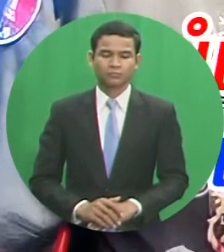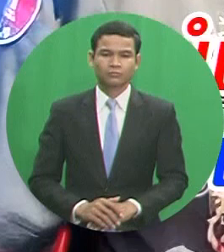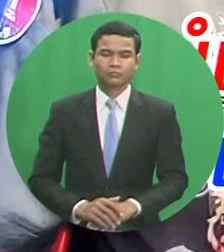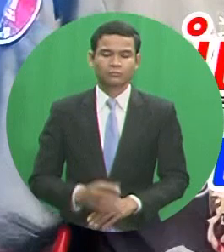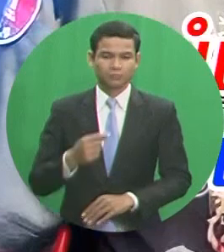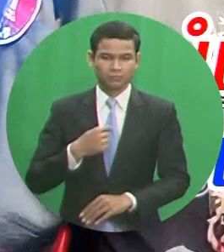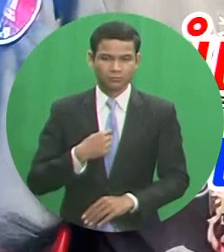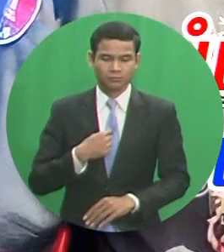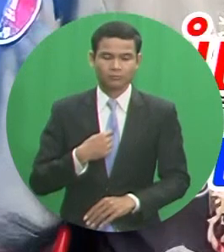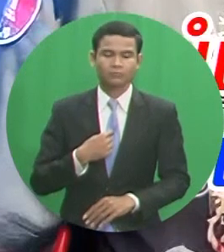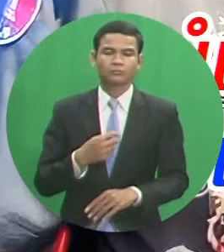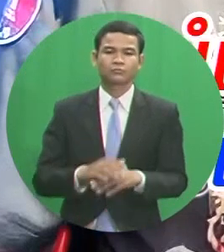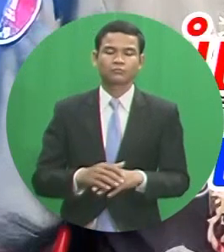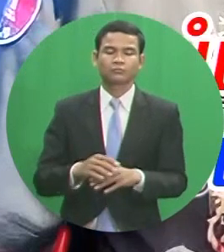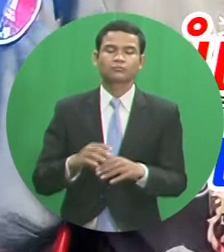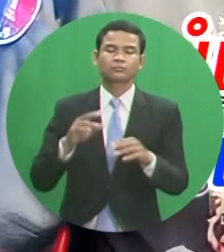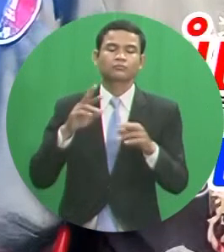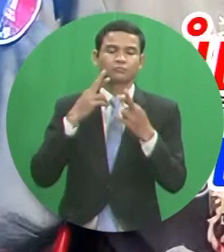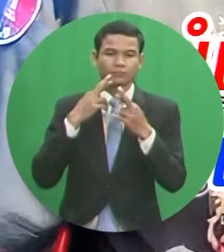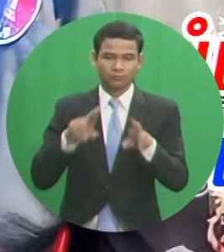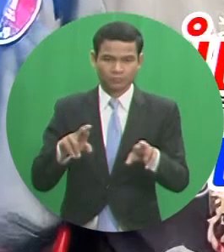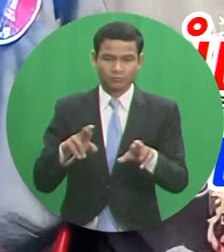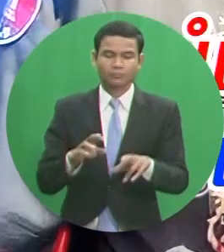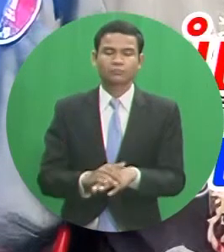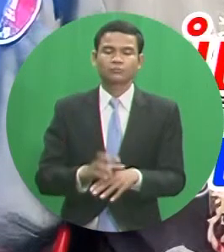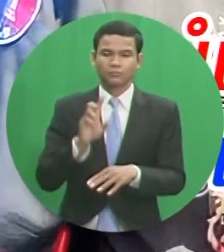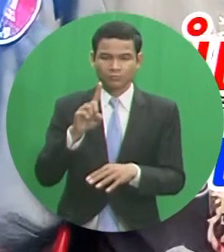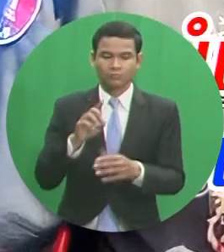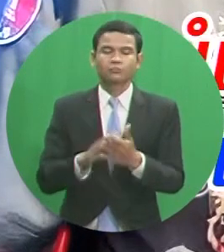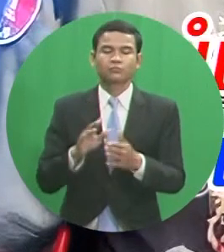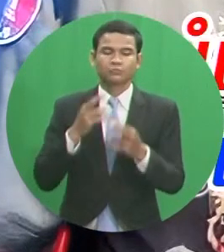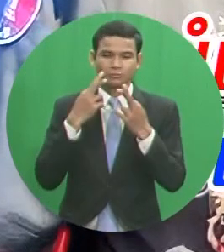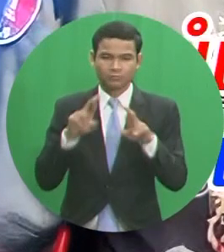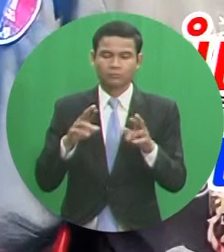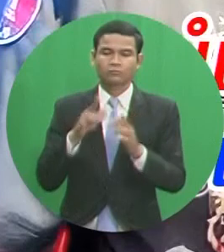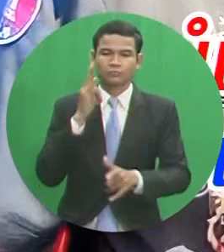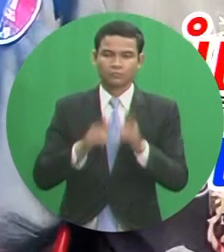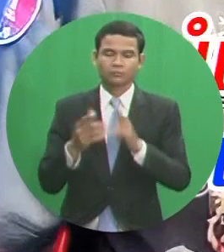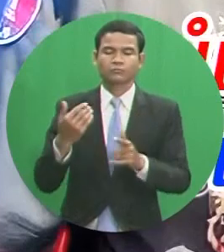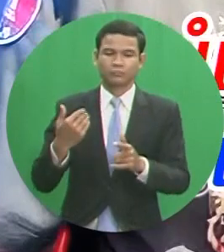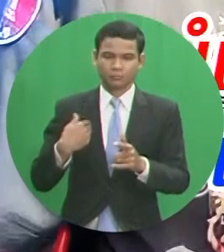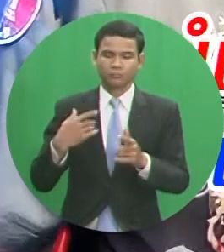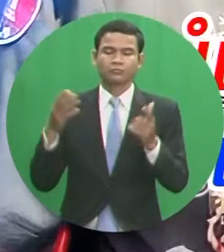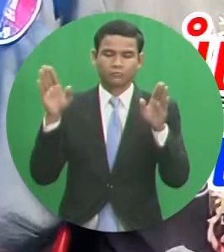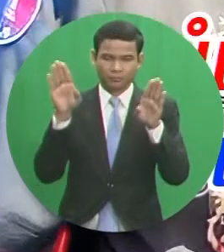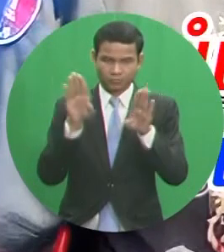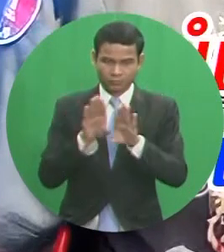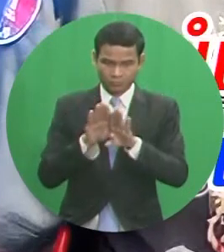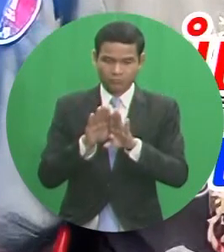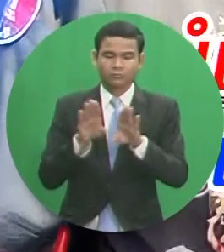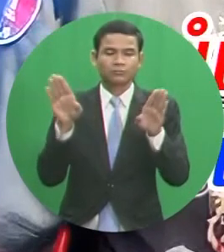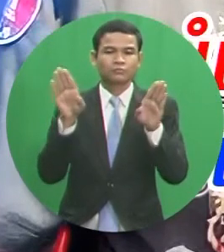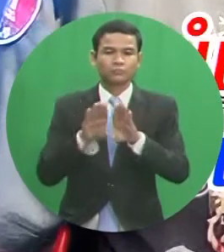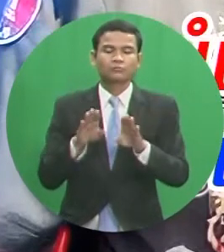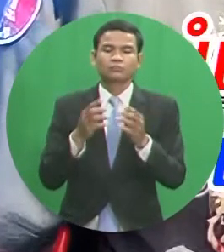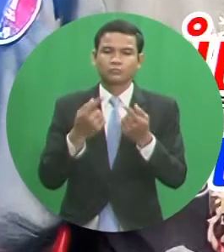ខ្ញុំលើកជាករណីក្នុងករណីដែលមានការបិទហើយនៅពេ